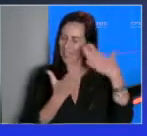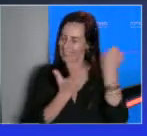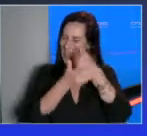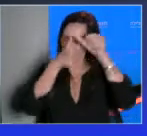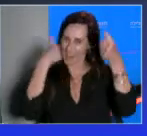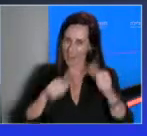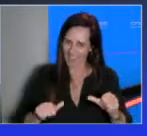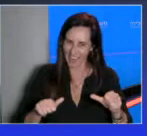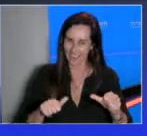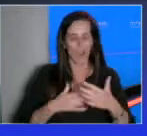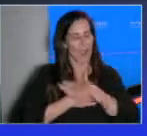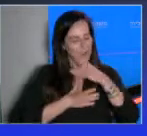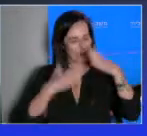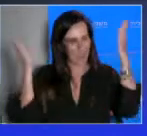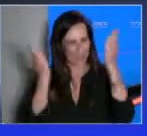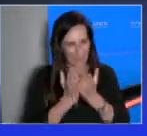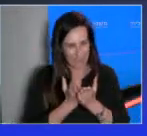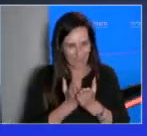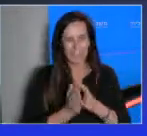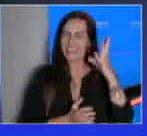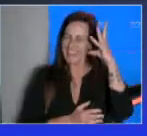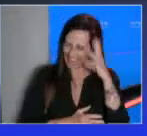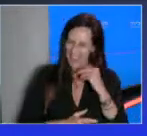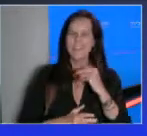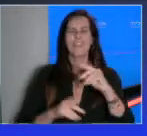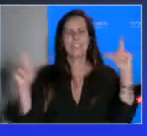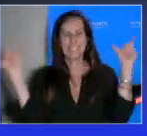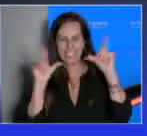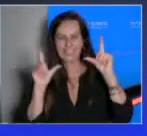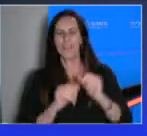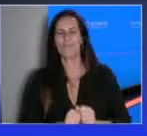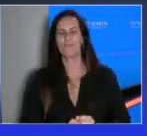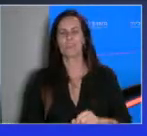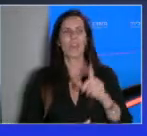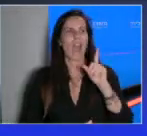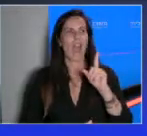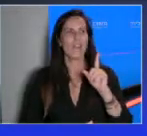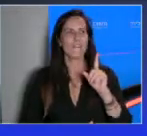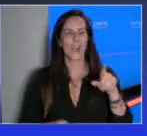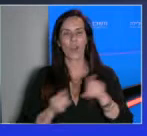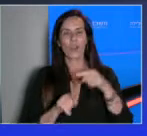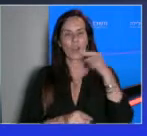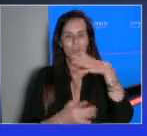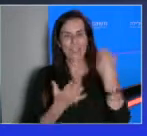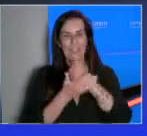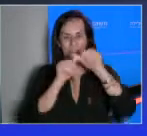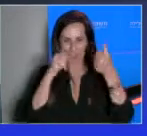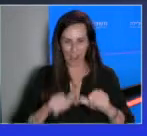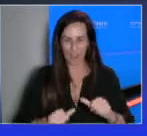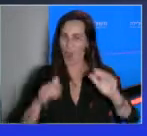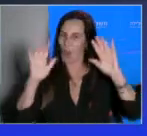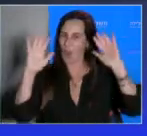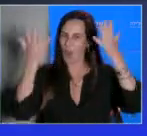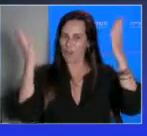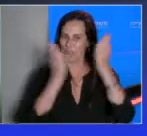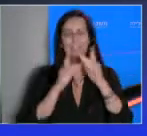בגביע המדינה, אוהבים אתכם באר שבעים, תהנו, תשמחו בחגכם, האחות האדומה זכתה בגביע, כל